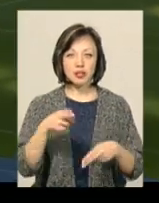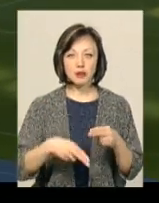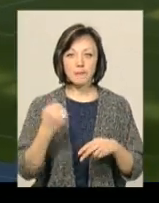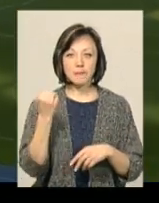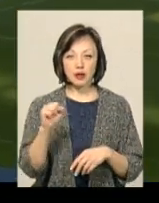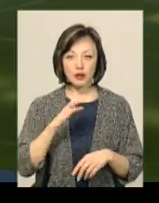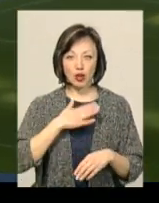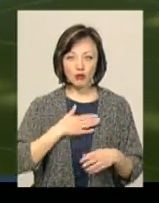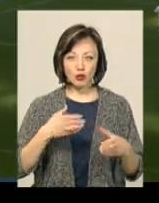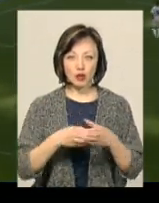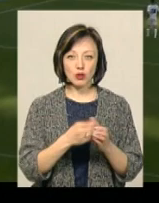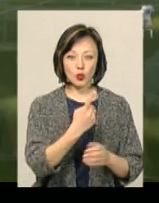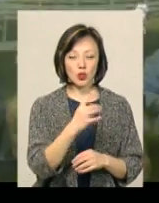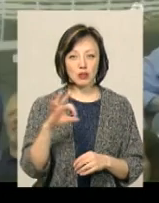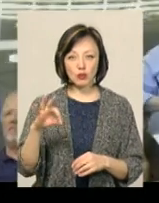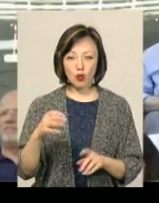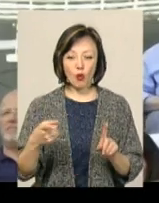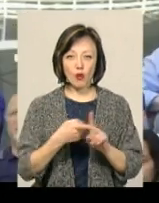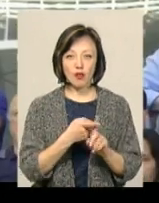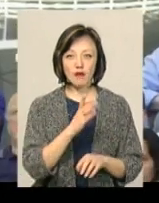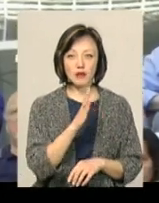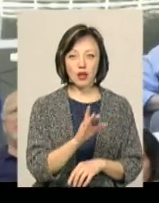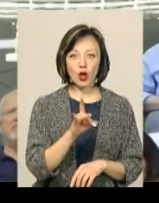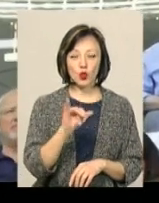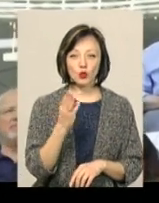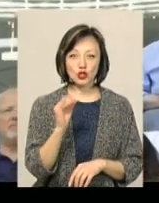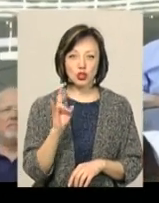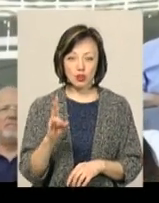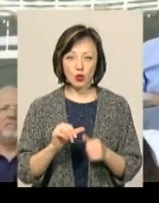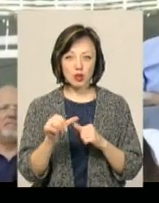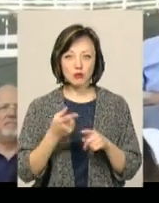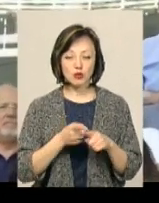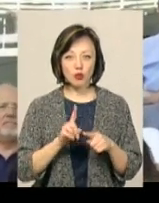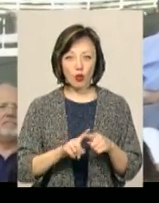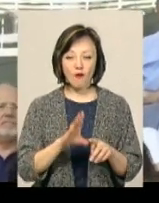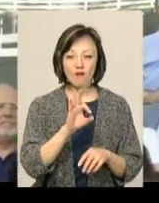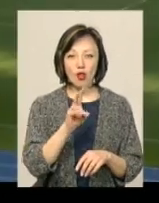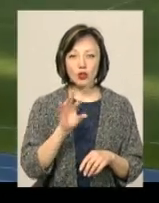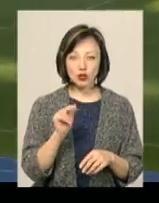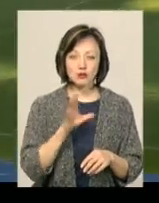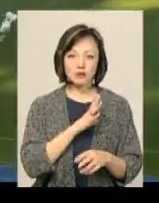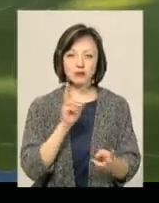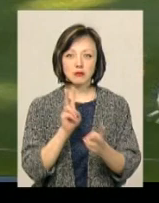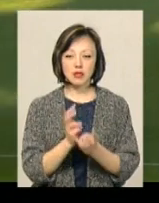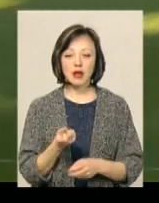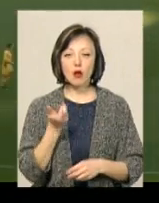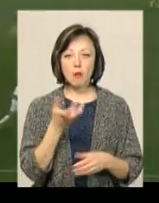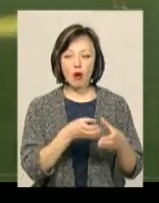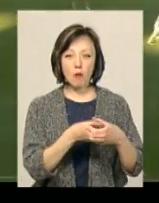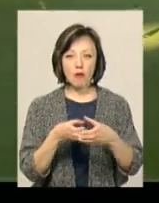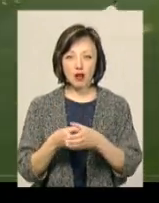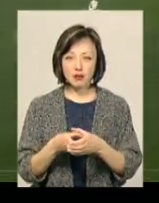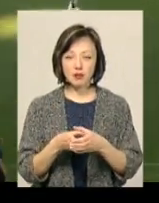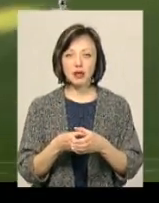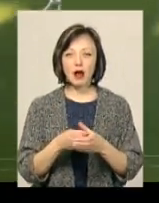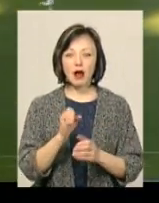перемогою агробізнеса 1-0. Гол забив Віталій Грушин. Окрім цього спарингу, волочисті зустрічалися ще з кількома командами.